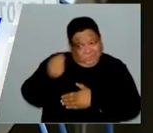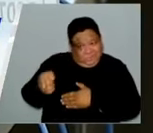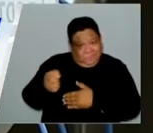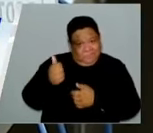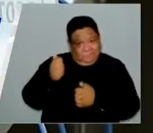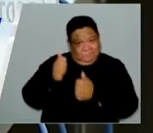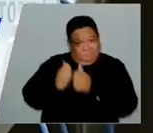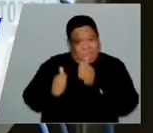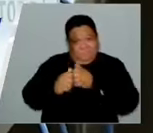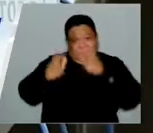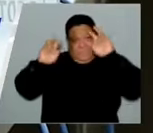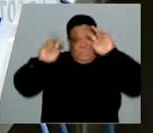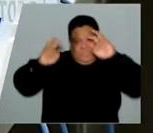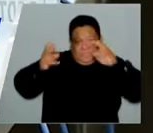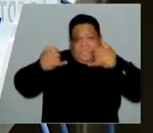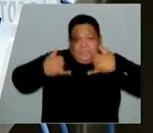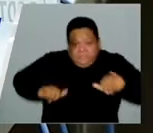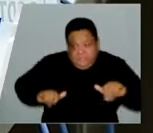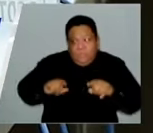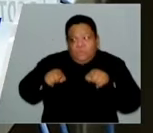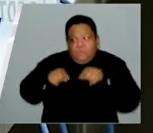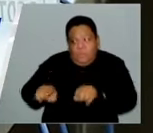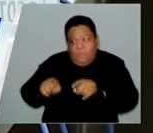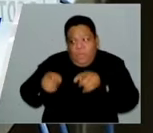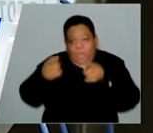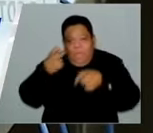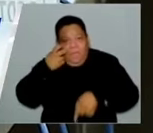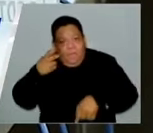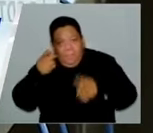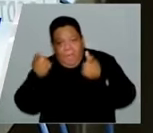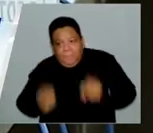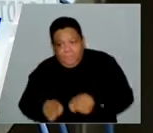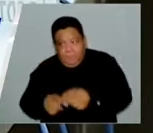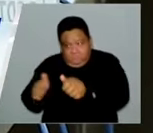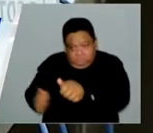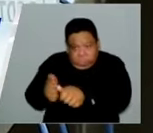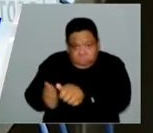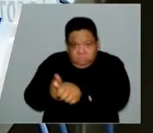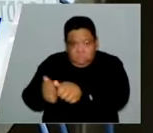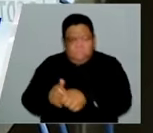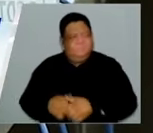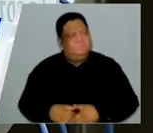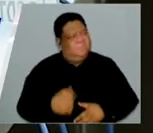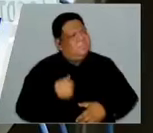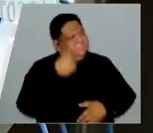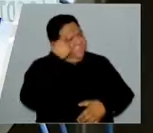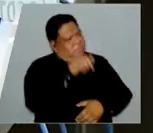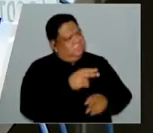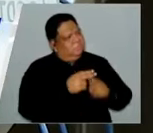pursuit operation o hindi? Makukonsider, sir? No.